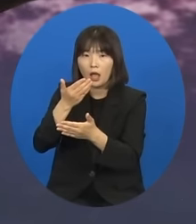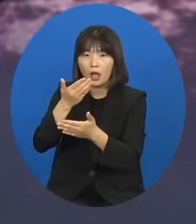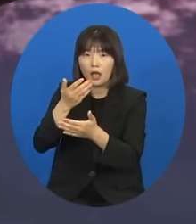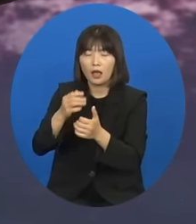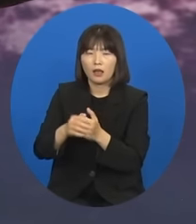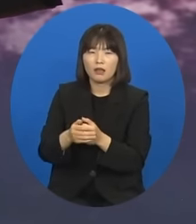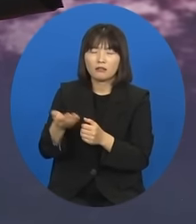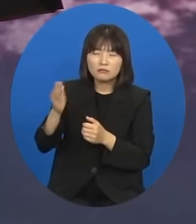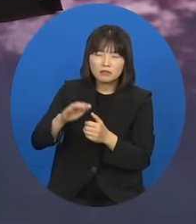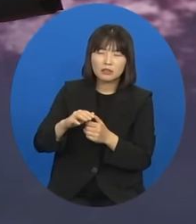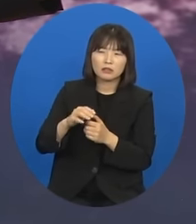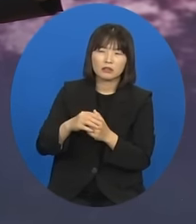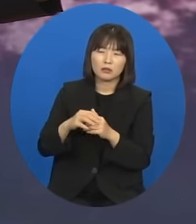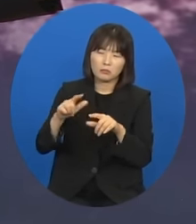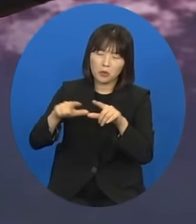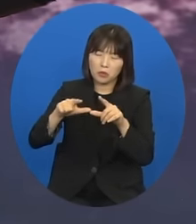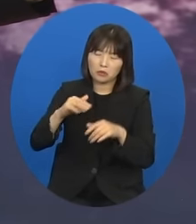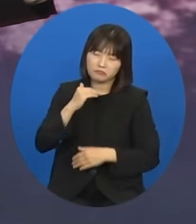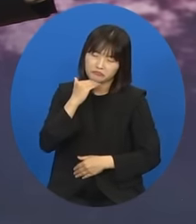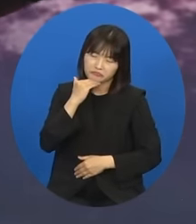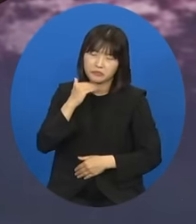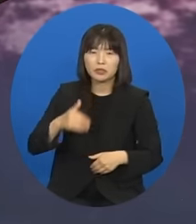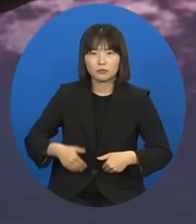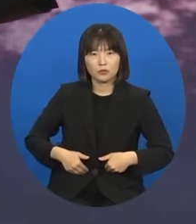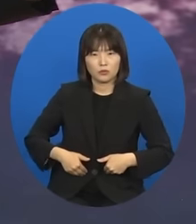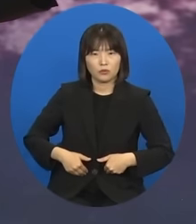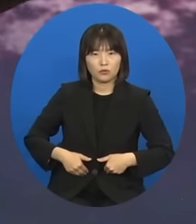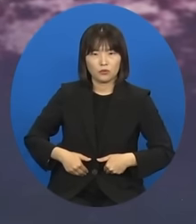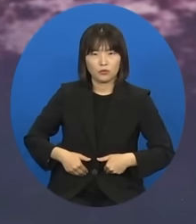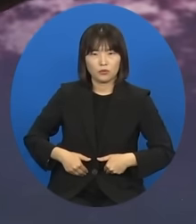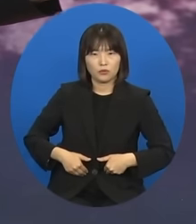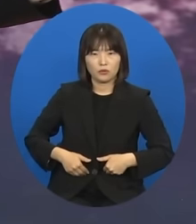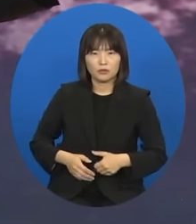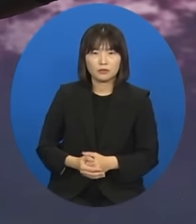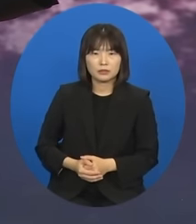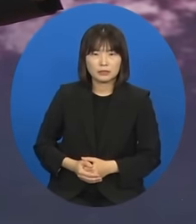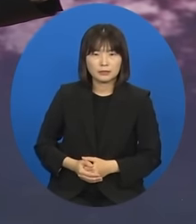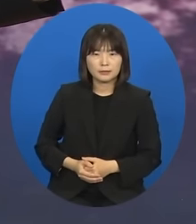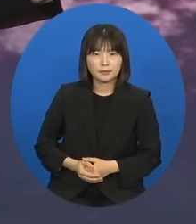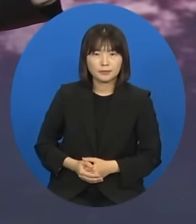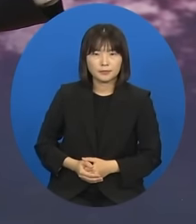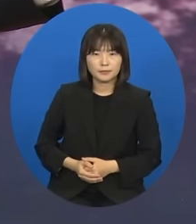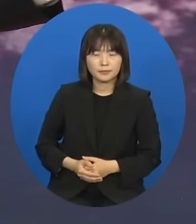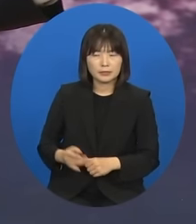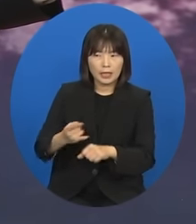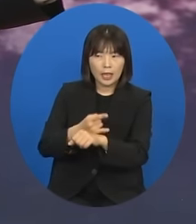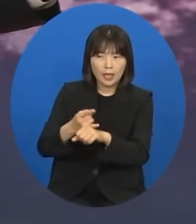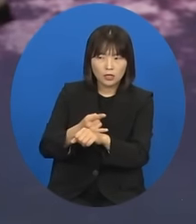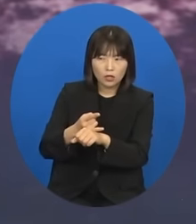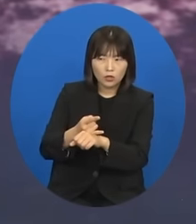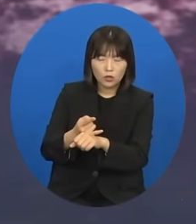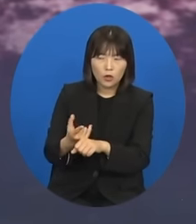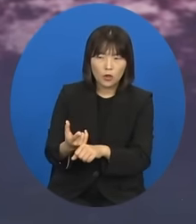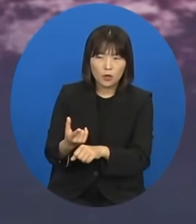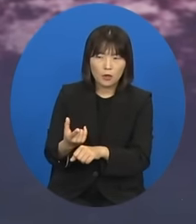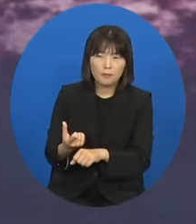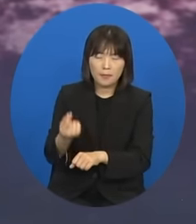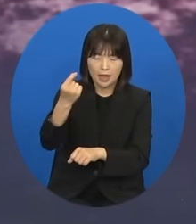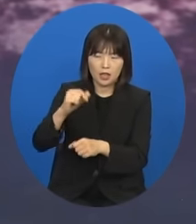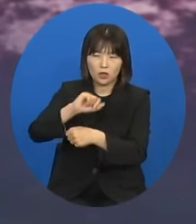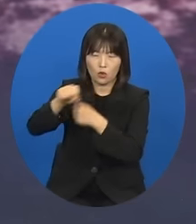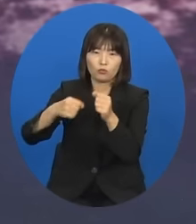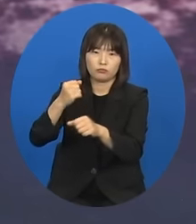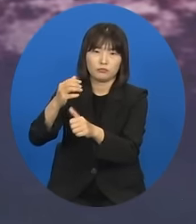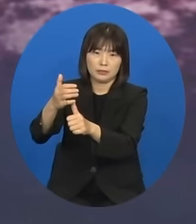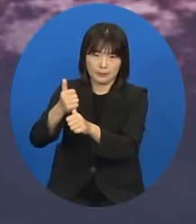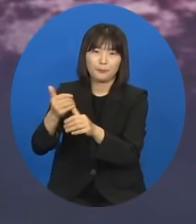됩니다 그 시간이 걸리는 거예요 생각보다이에서도 빨리 사냥을 한 거죠 그렇죠 방금